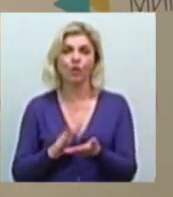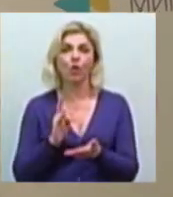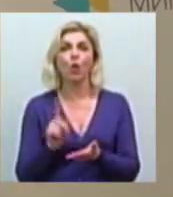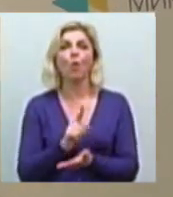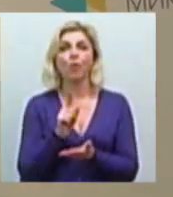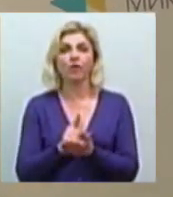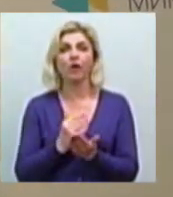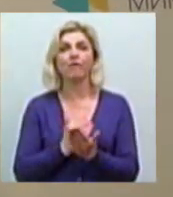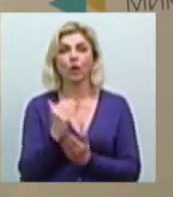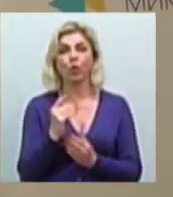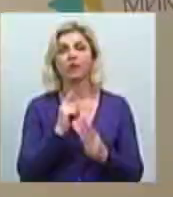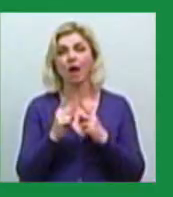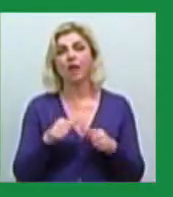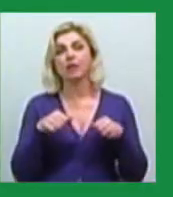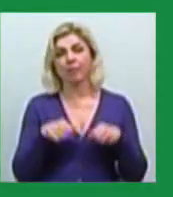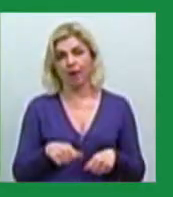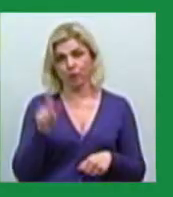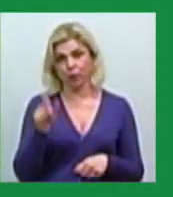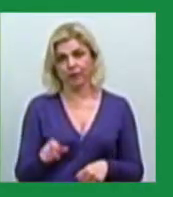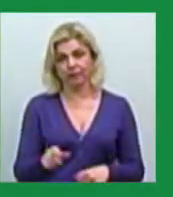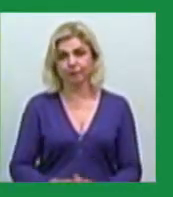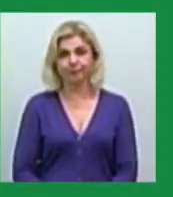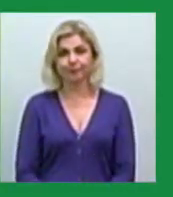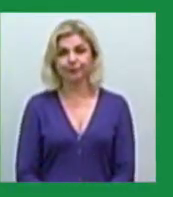Уповноваженого Верховної Ради з прав людини.